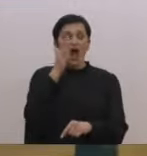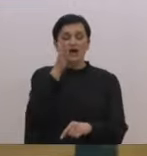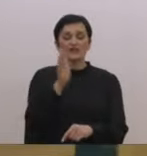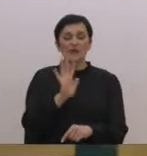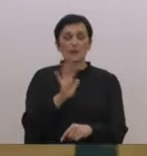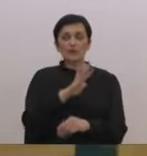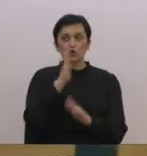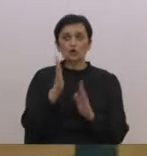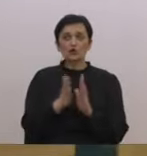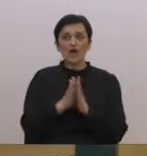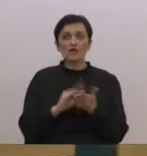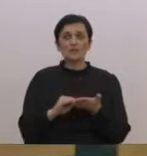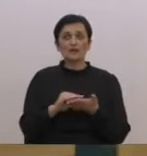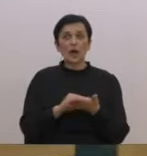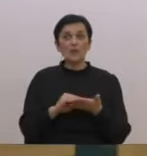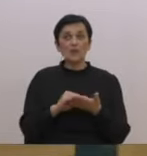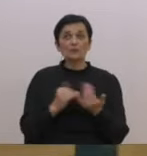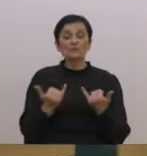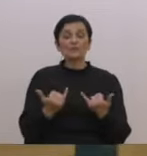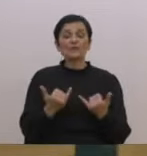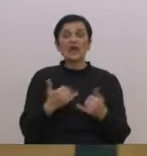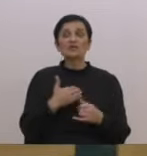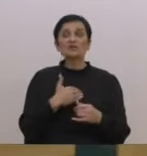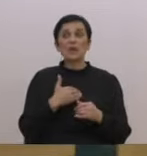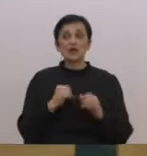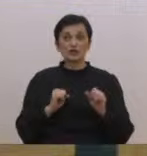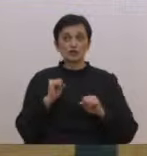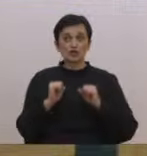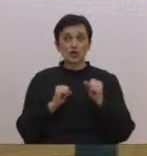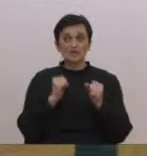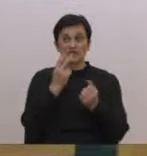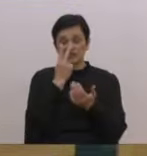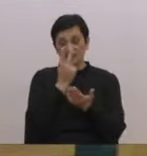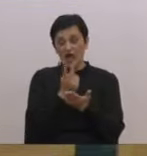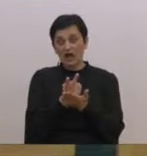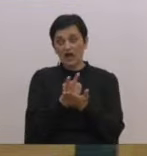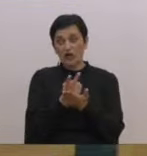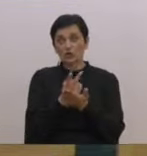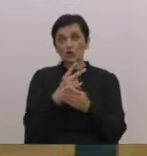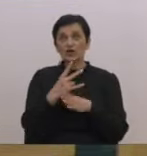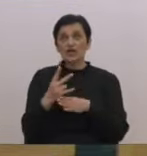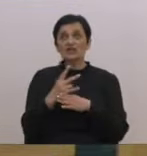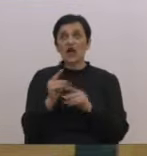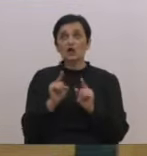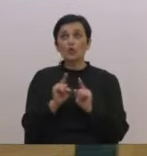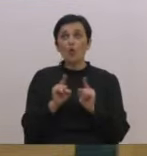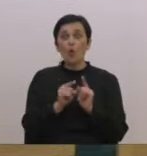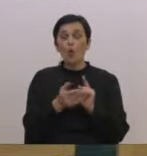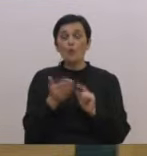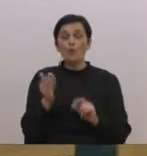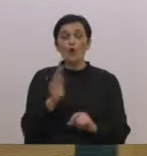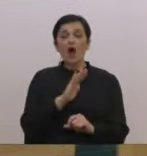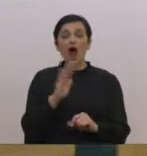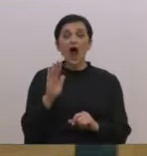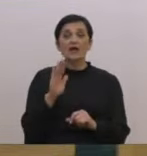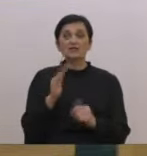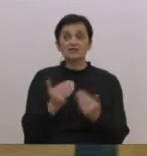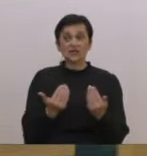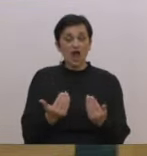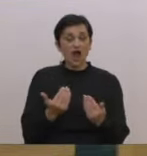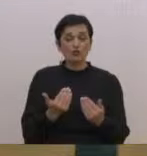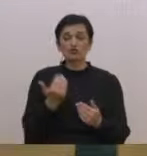ამ ყველაფრის გამეორებას. დღეს მე შევეცდები დაგანახოთ radicalul opozițias. Arts aqqoshi ar aris